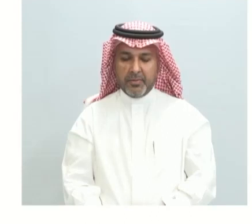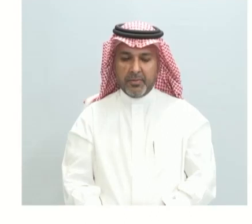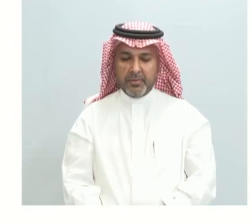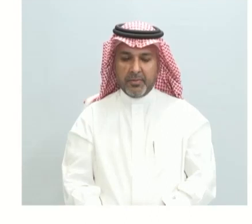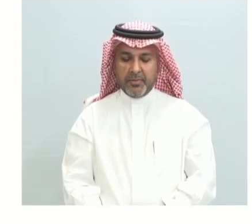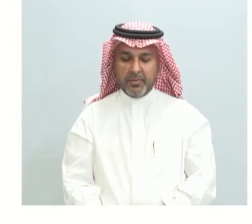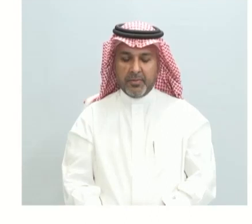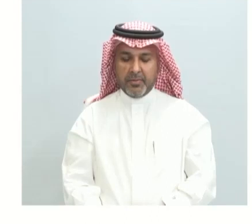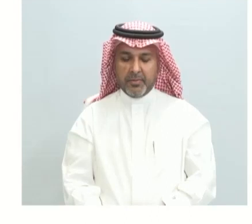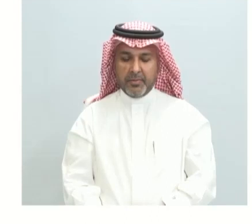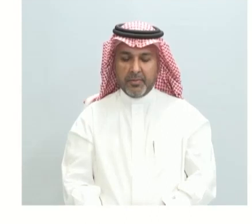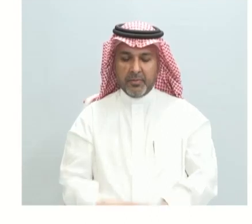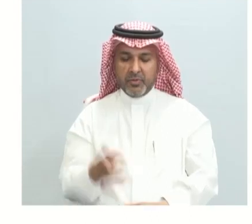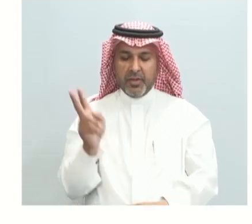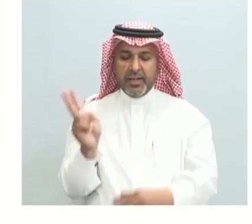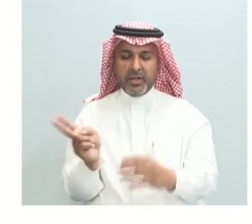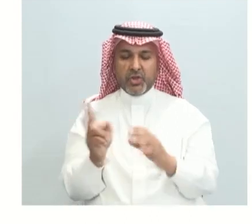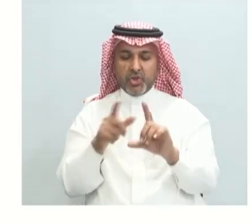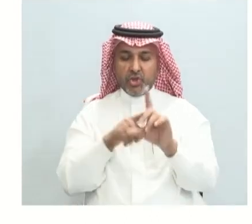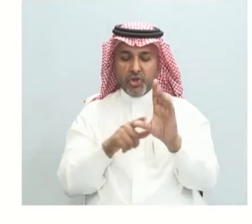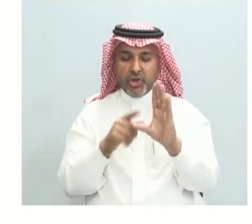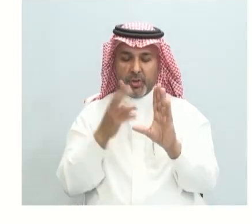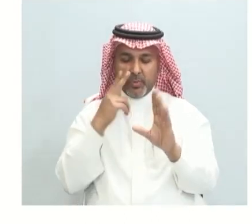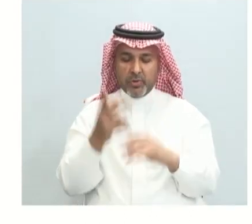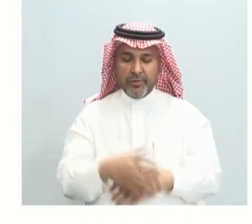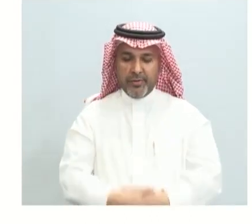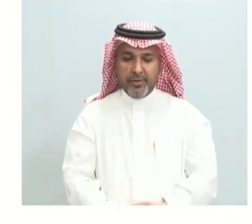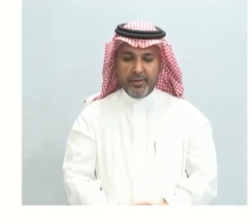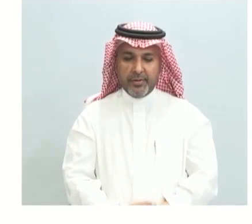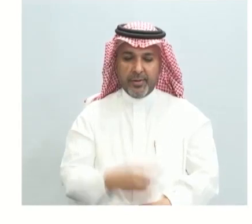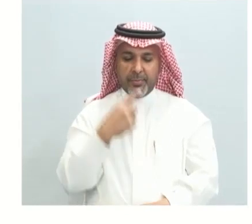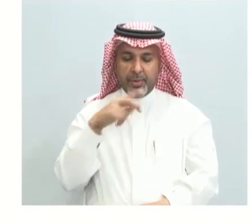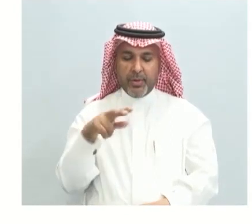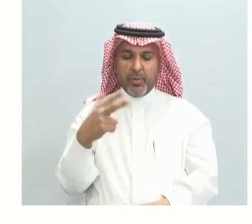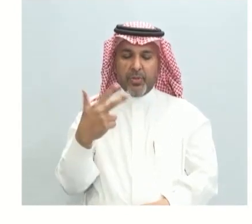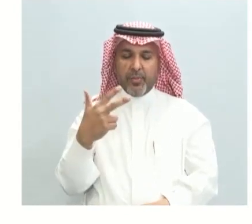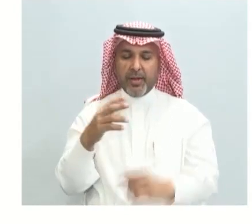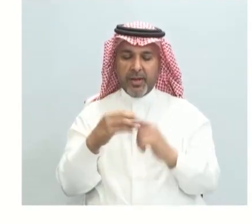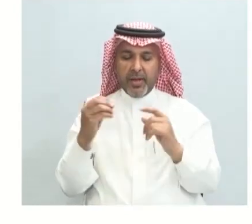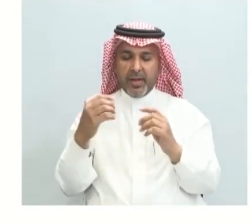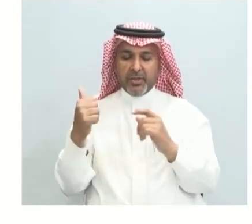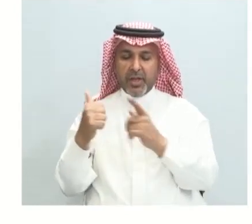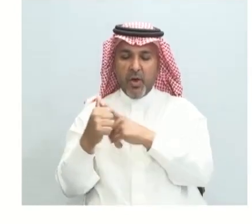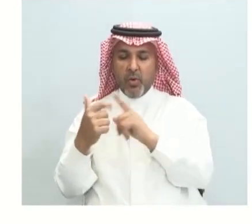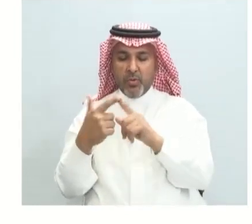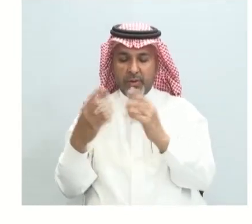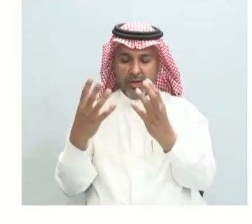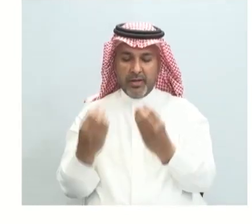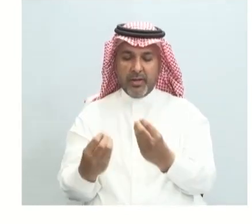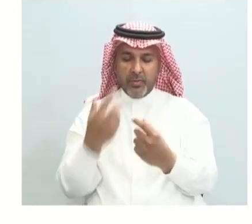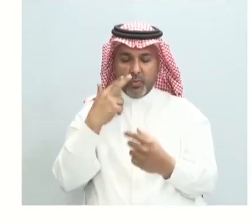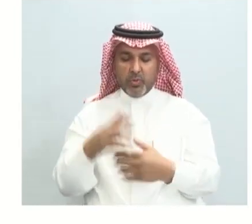حتكون هي الزاويه الاصغر طبعا وبالتالي بقول هي عباره عن 180 ناقصا الزاويتين اللي هم 62